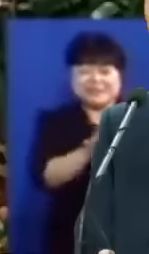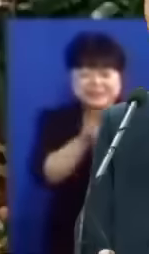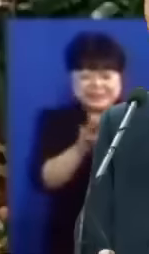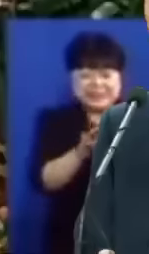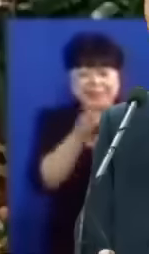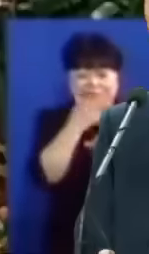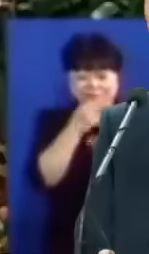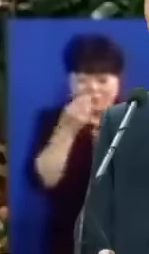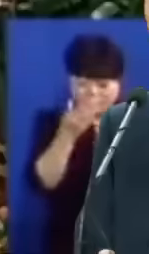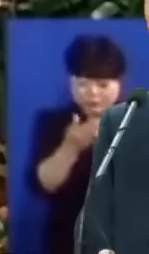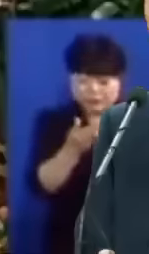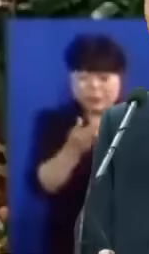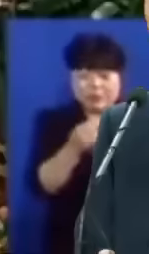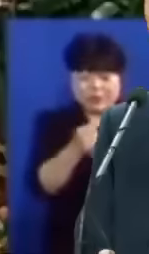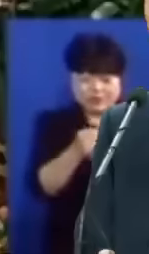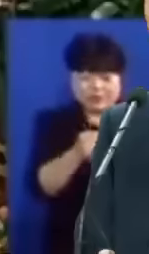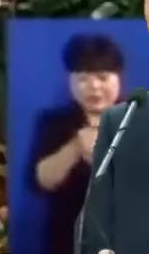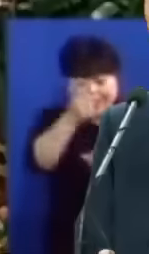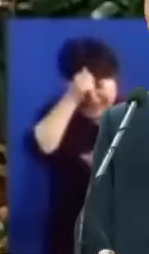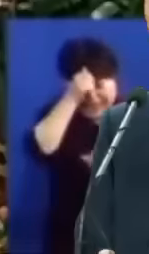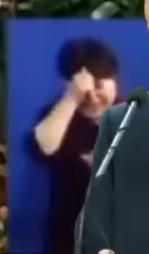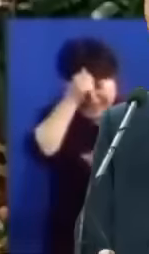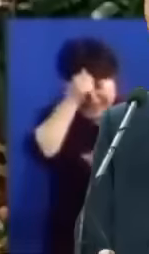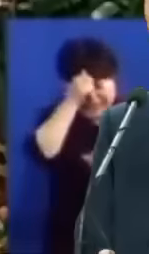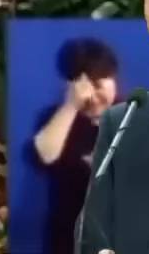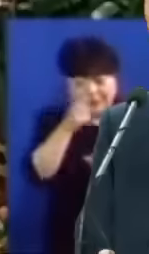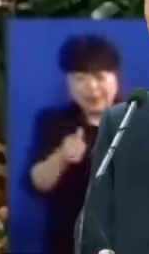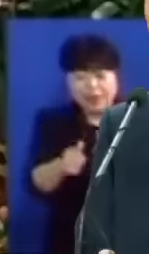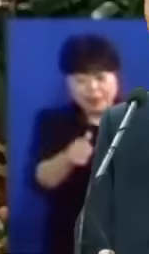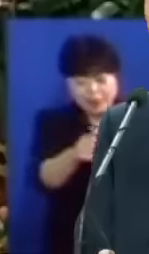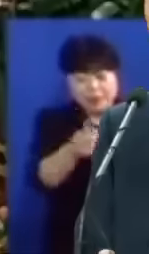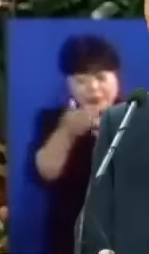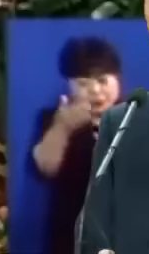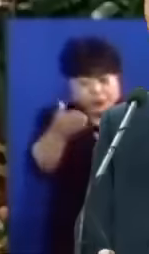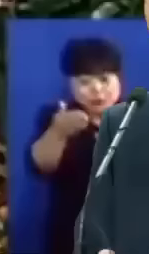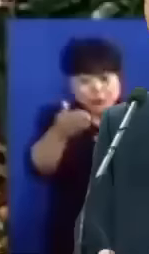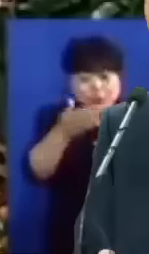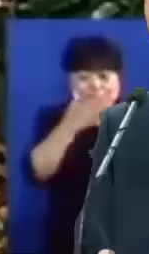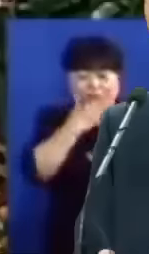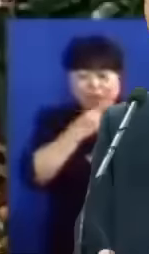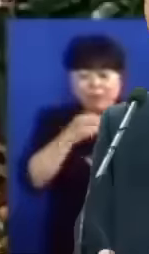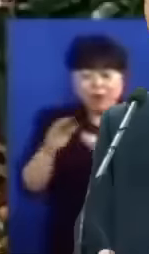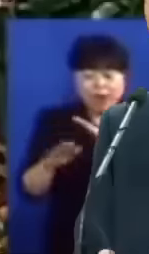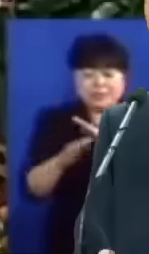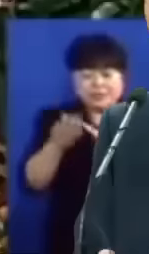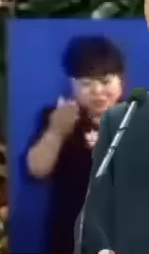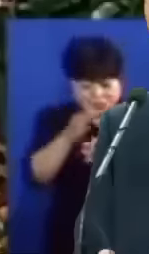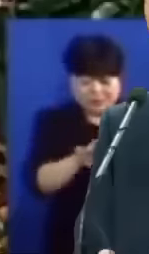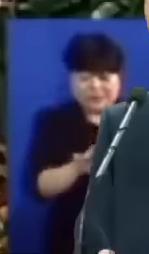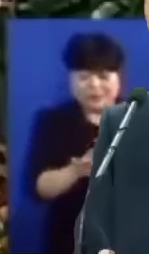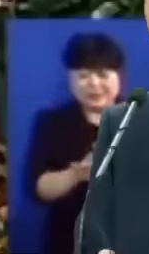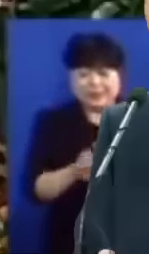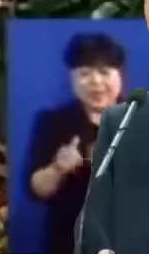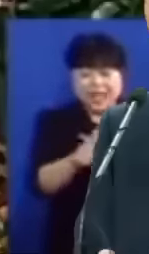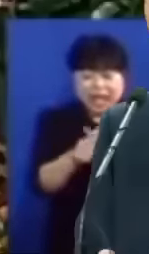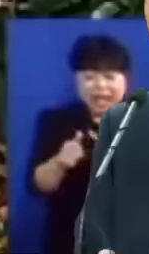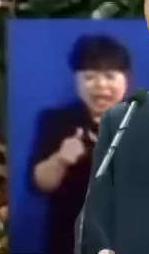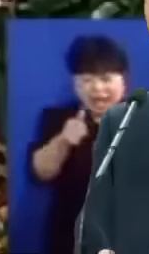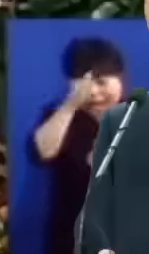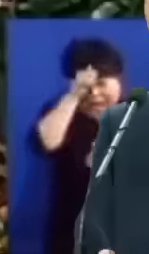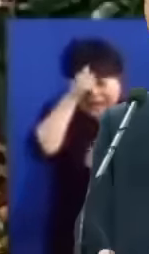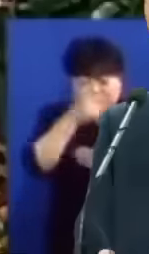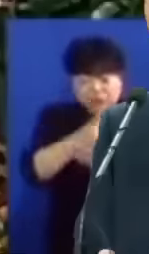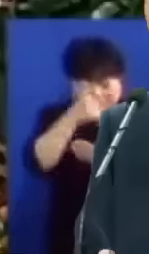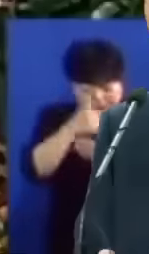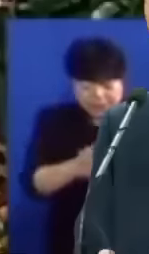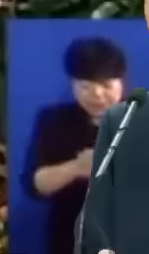사람을 행복하도록 지으시고 아담에게 돕는 배필을 주셔서 행복한 가정을 이루게 하셨습니다. 그러나 아담의 타락 이후